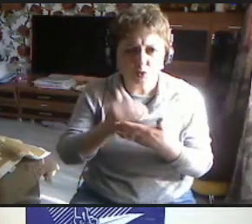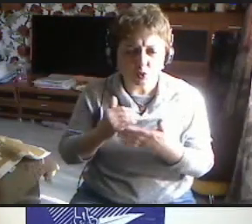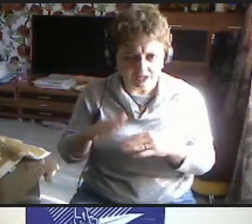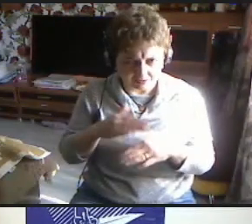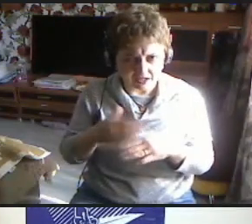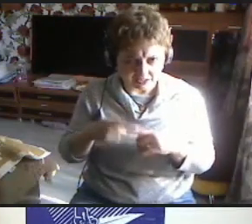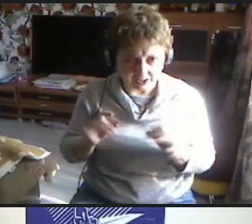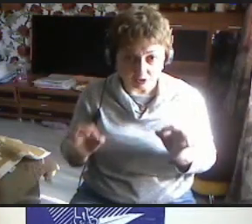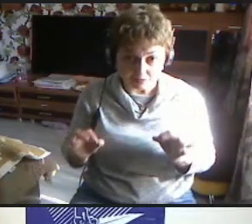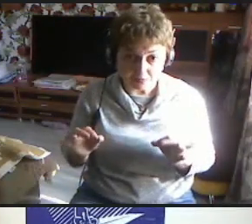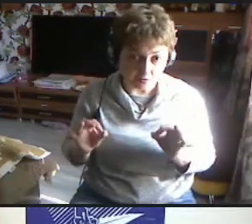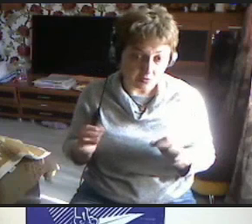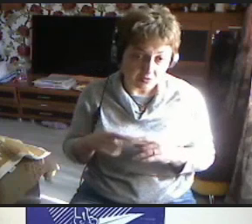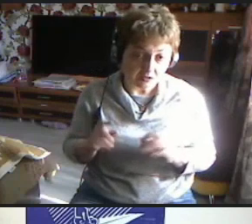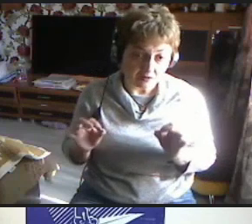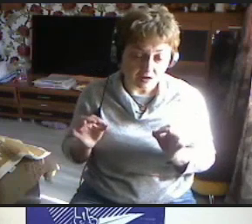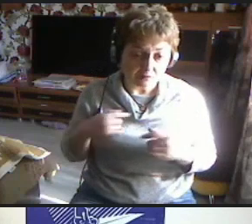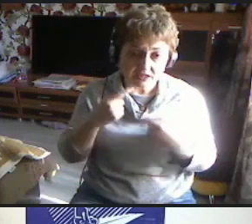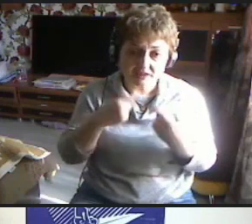нормально, да. То есть мы не говорим, что, понимаете,